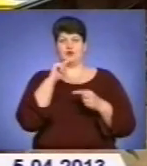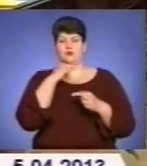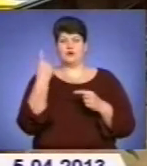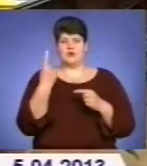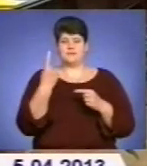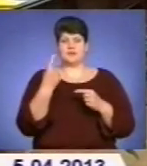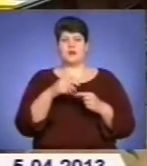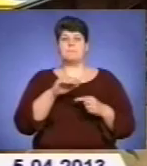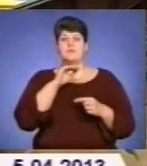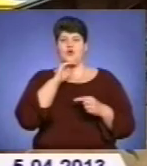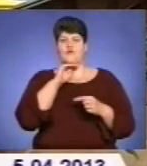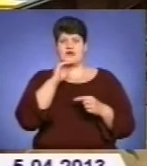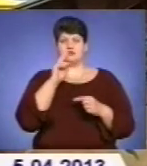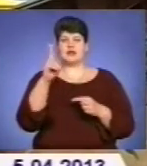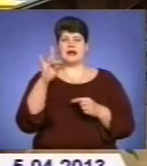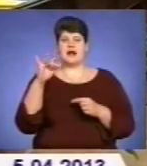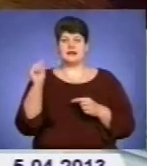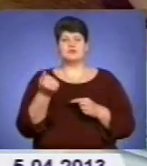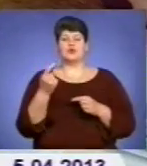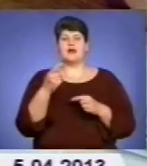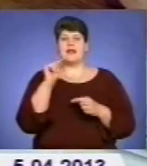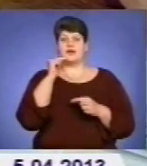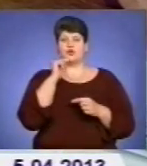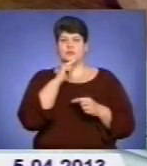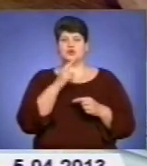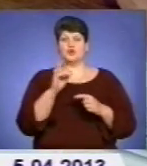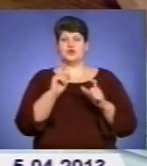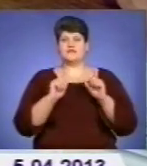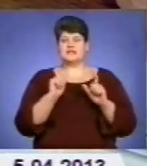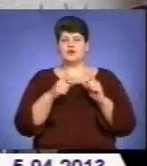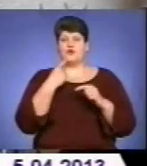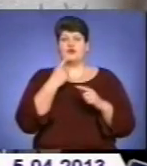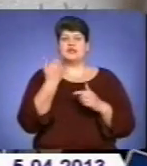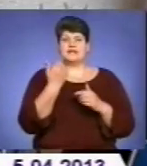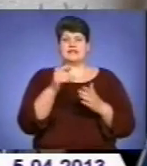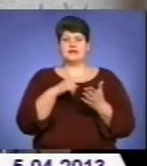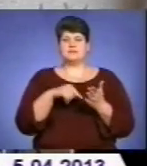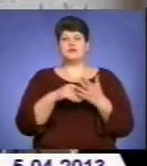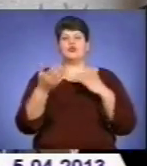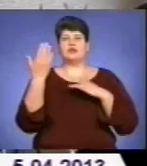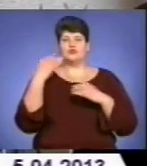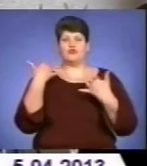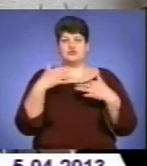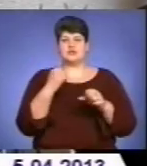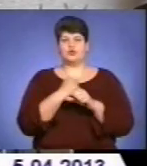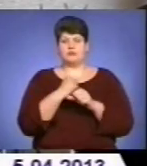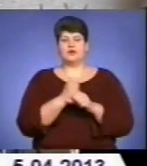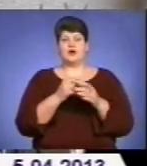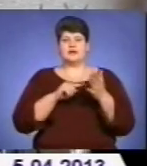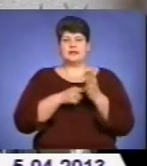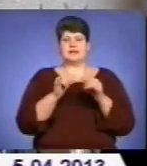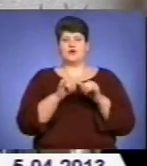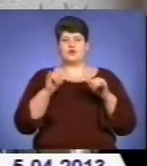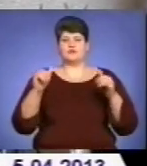Професор, завідувач кафедри Краківського економічного університету Джозеф Сала каже, що їхнє місто давно вже зробило акцент на розвиток туризму,